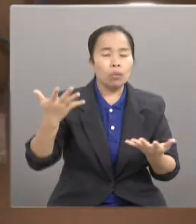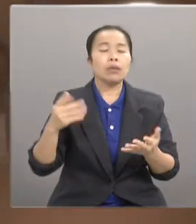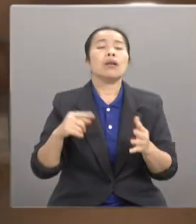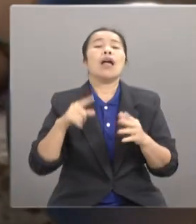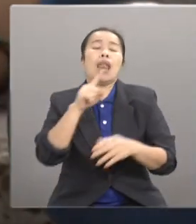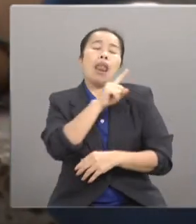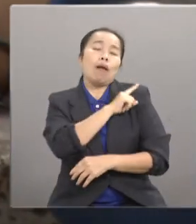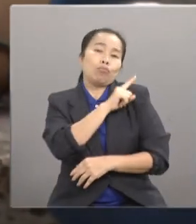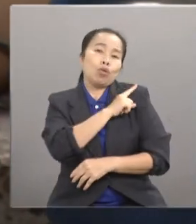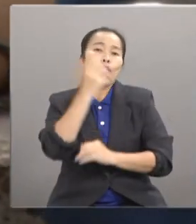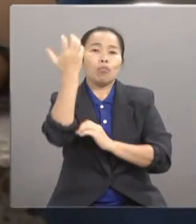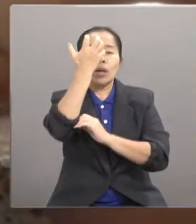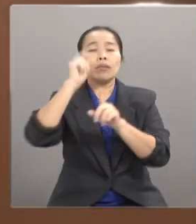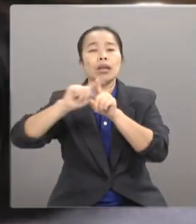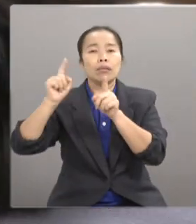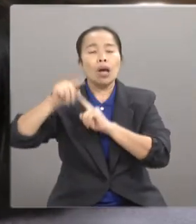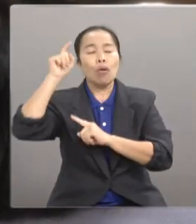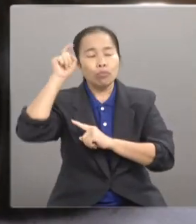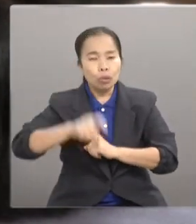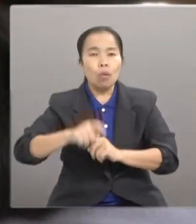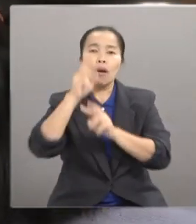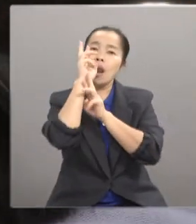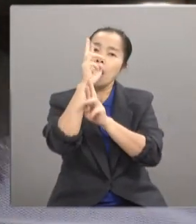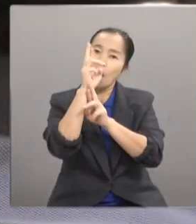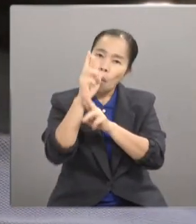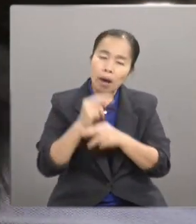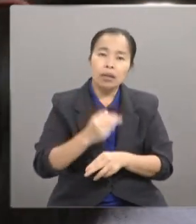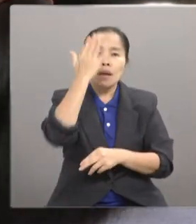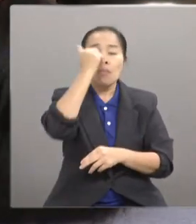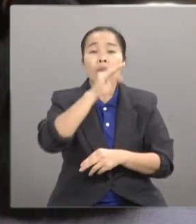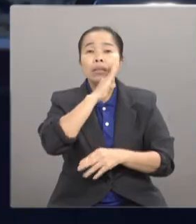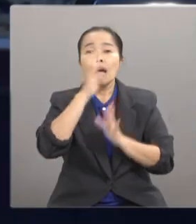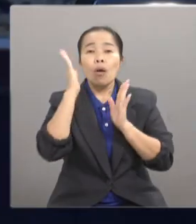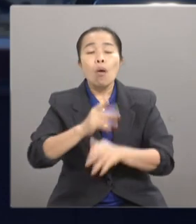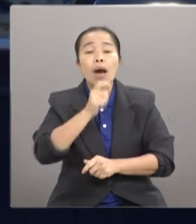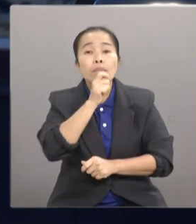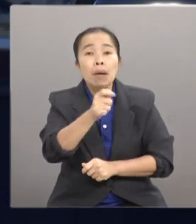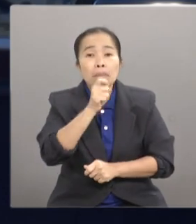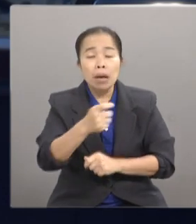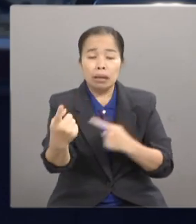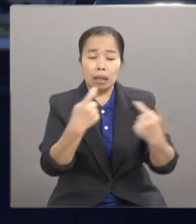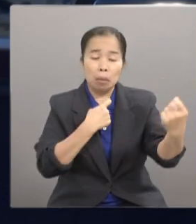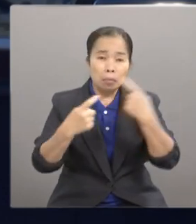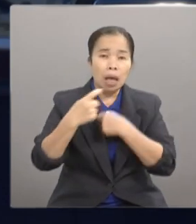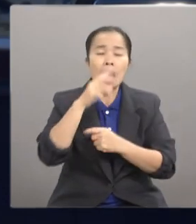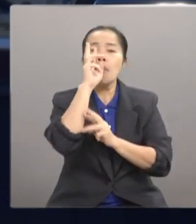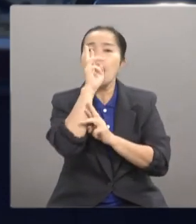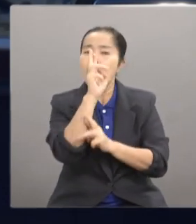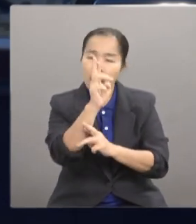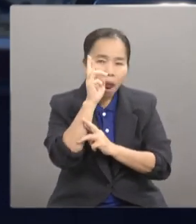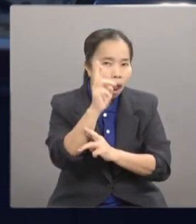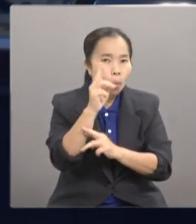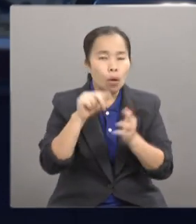สื่อที่จะตองระันระวังว่าเรื่องที่ผู้สอข่วจะไปจะไปถามจะตองไม่เป็นการชี้นำ